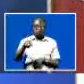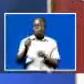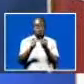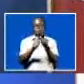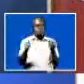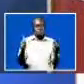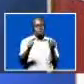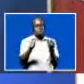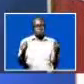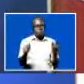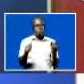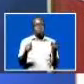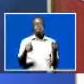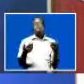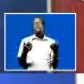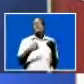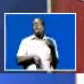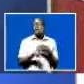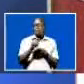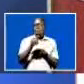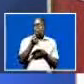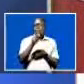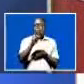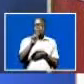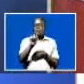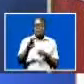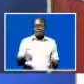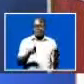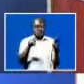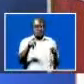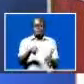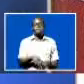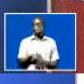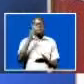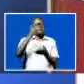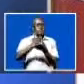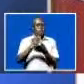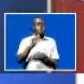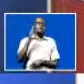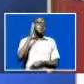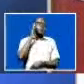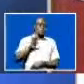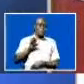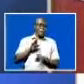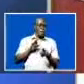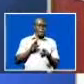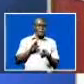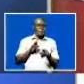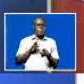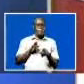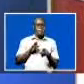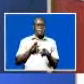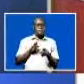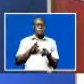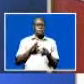naongea na Ahmed Parisa kutoka Ozi, Tana River. Mm-hmm. Kusema kweli wanawake wamekuwa wanawake sumu na